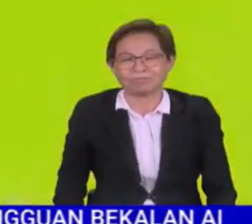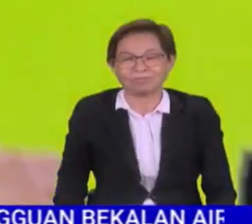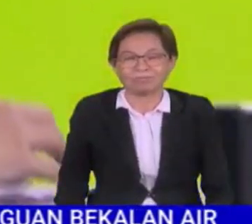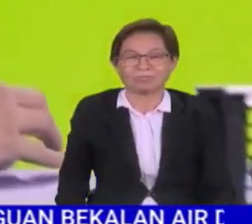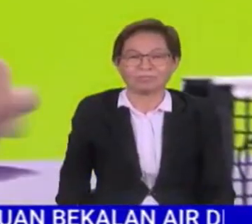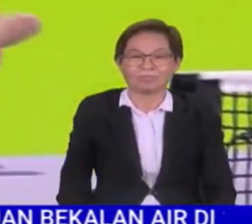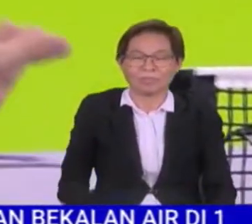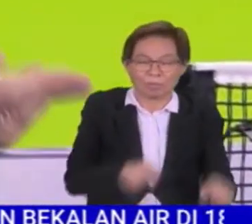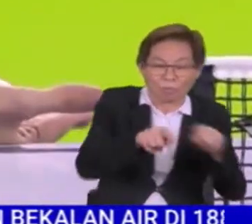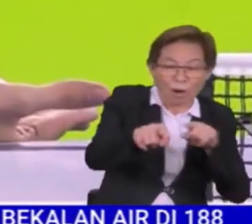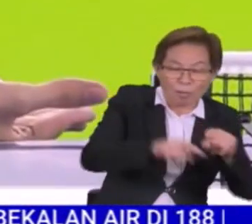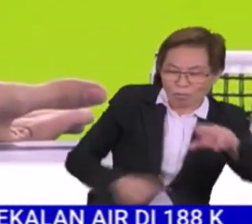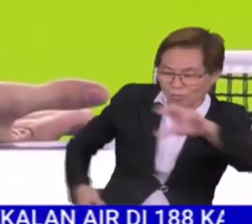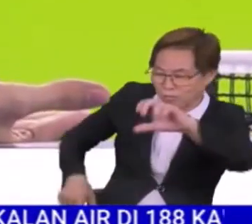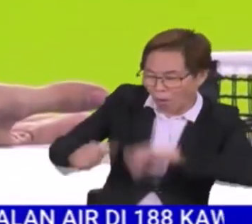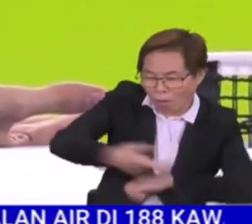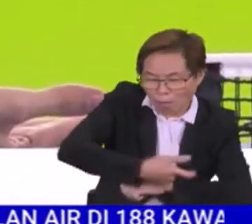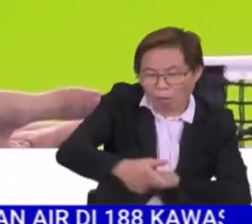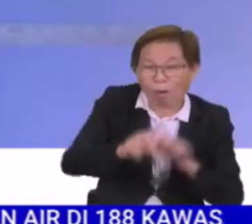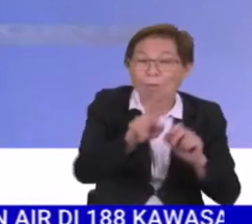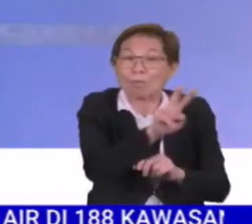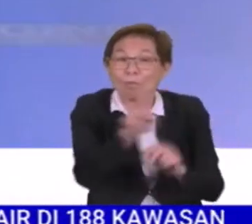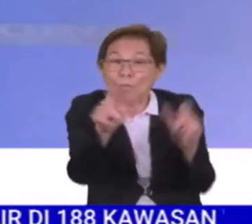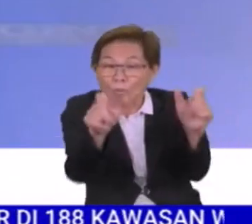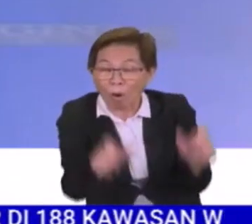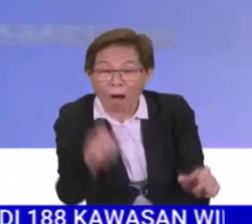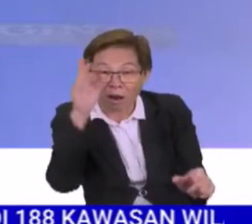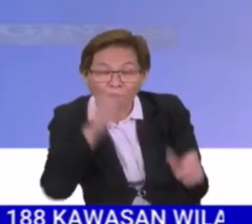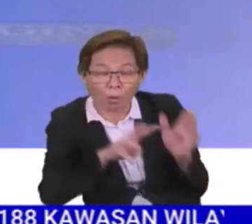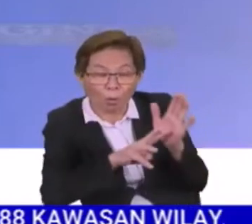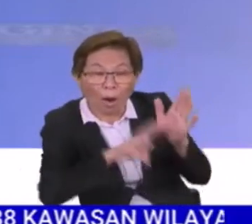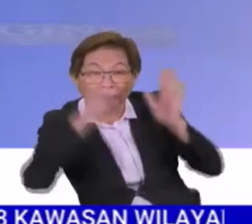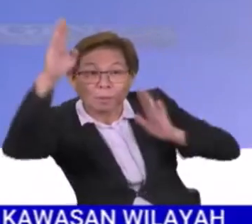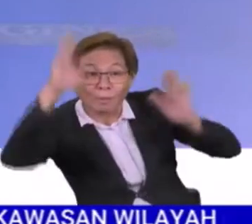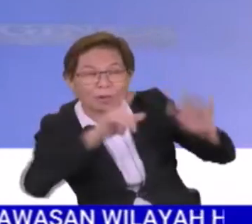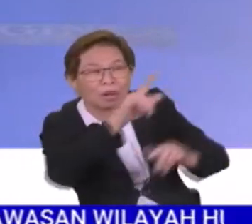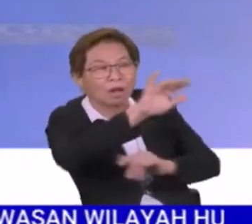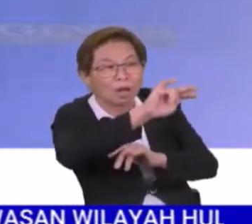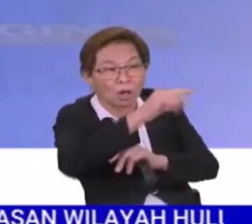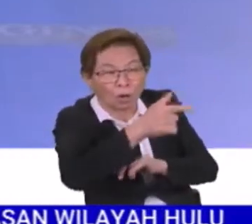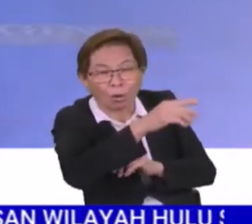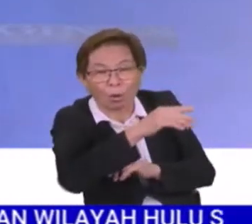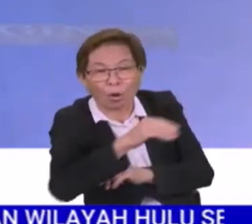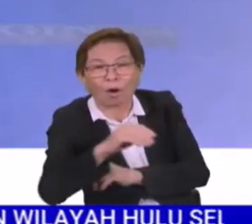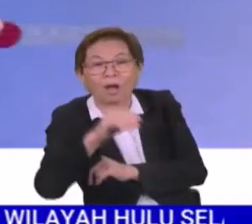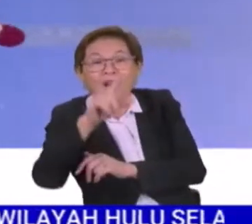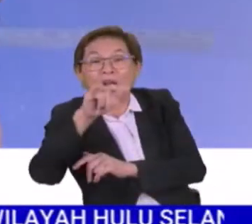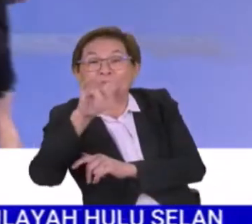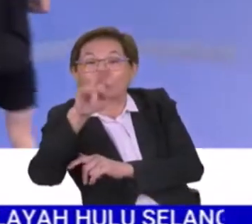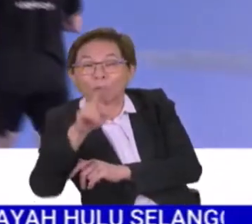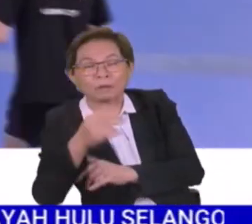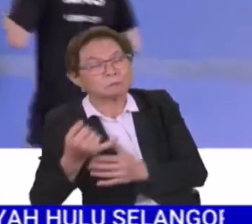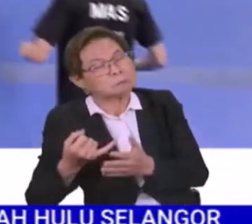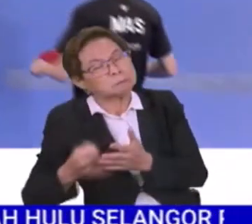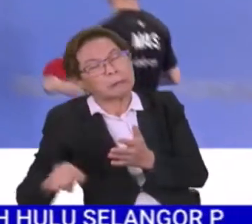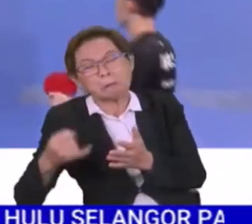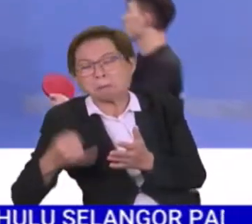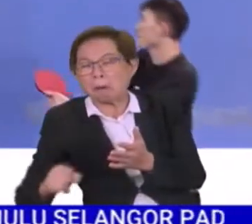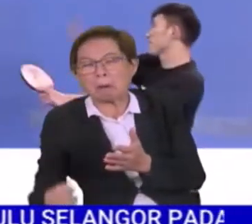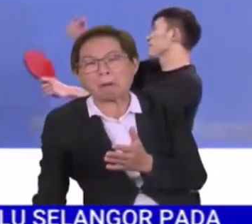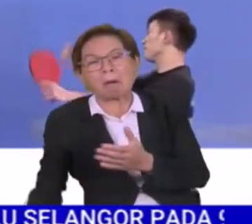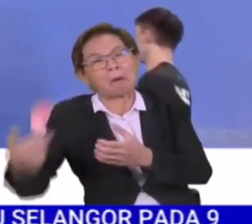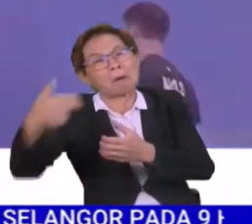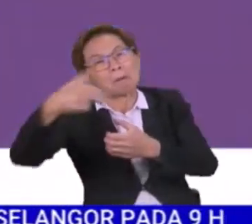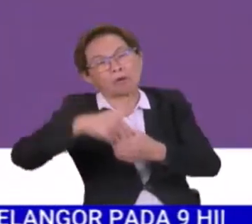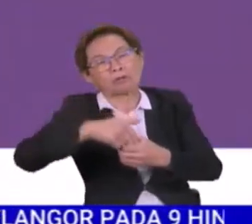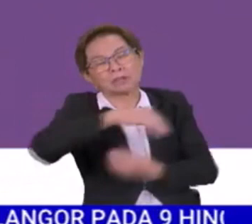Sementara itu dalam saingan pingpong, beregu lelaki menyaksikan wakil negara Leong Chi Feng, Li Hongyi gagal mara ke pusingan